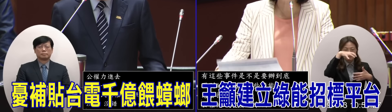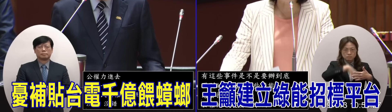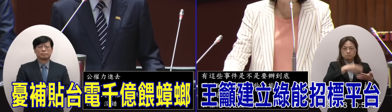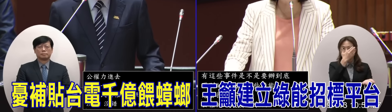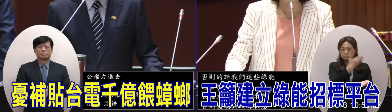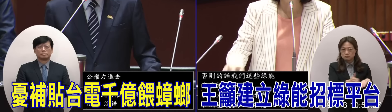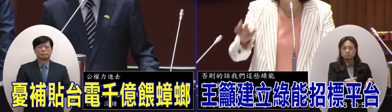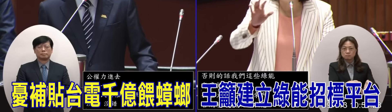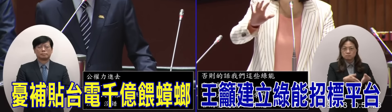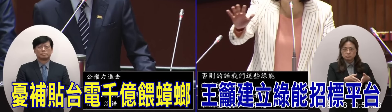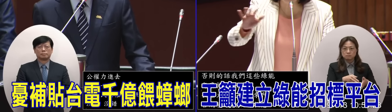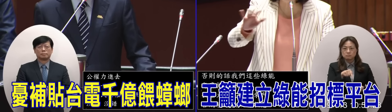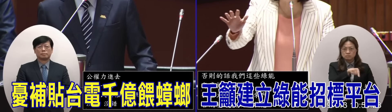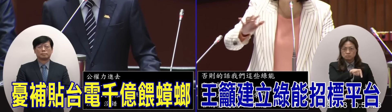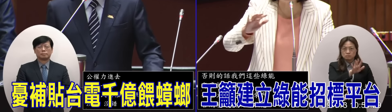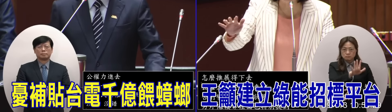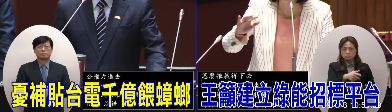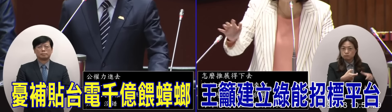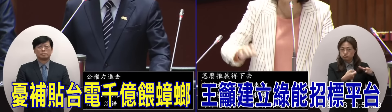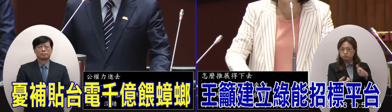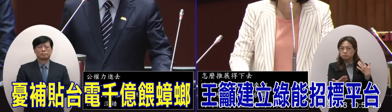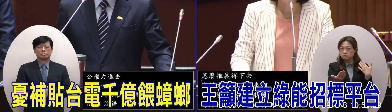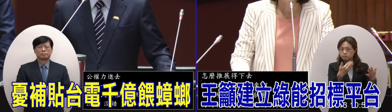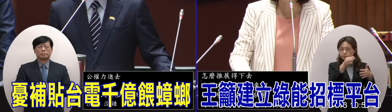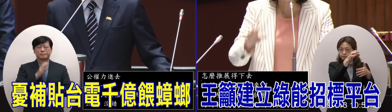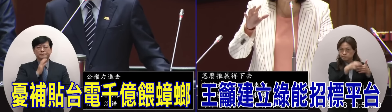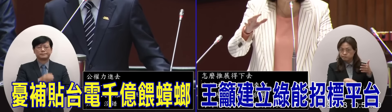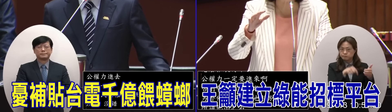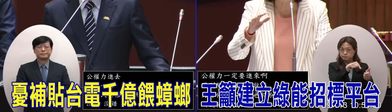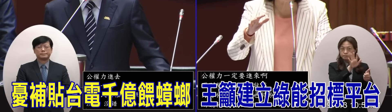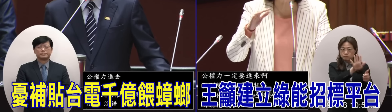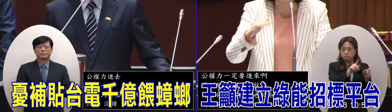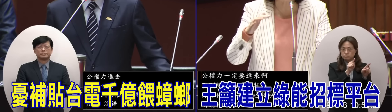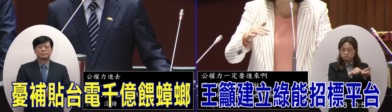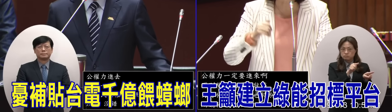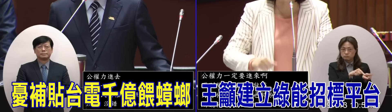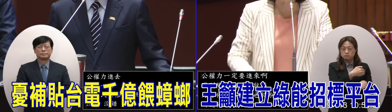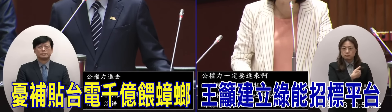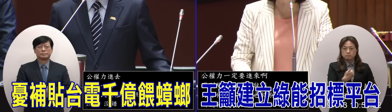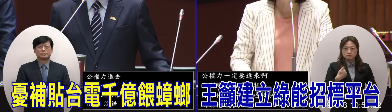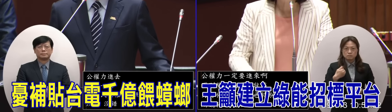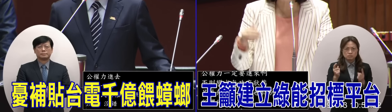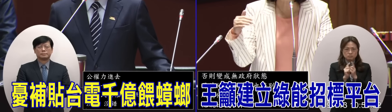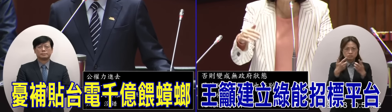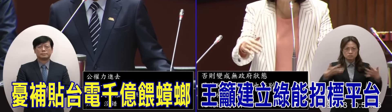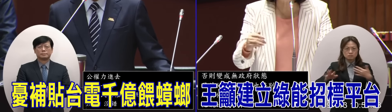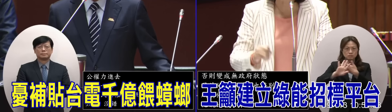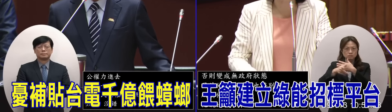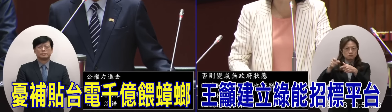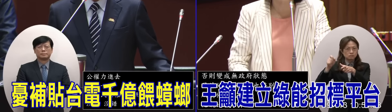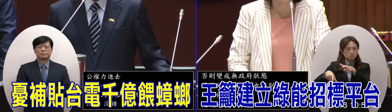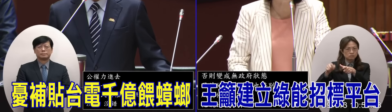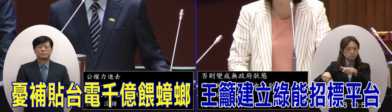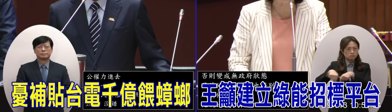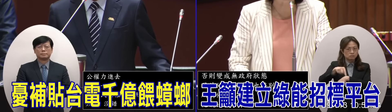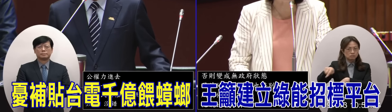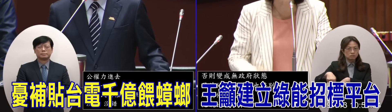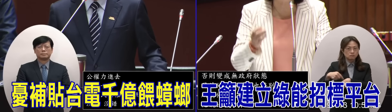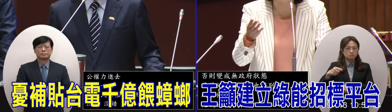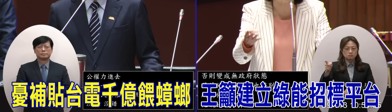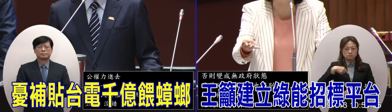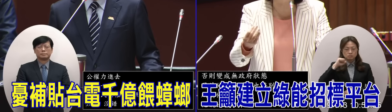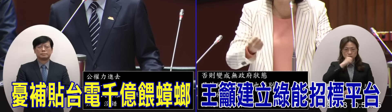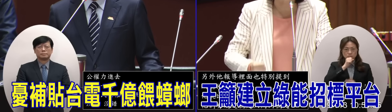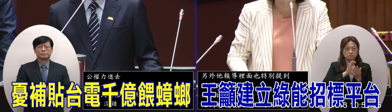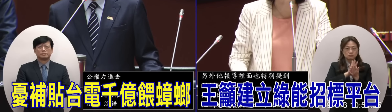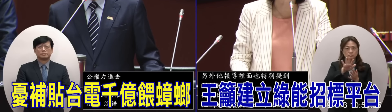好，他们有很透明明确的， 是， 也就是说，对于很多的外商来讲，他到了台湾，他